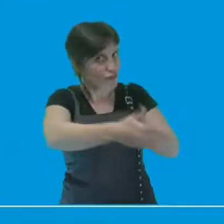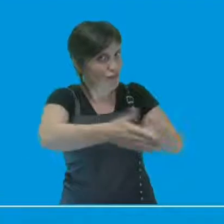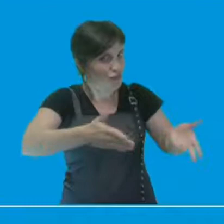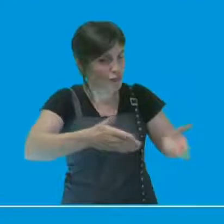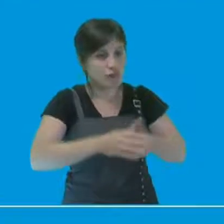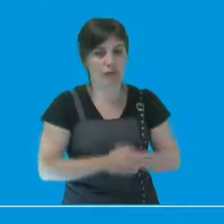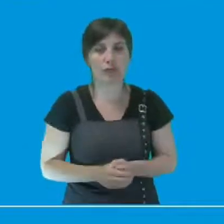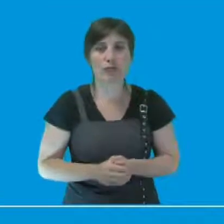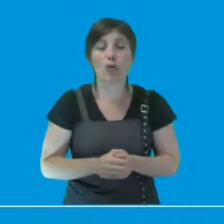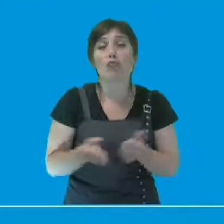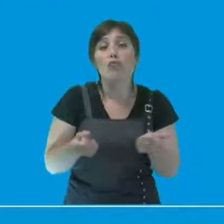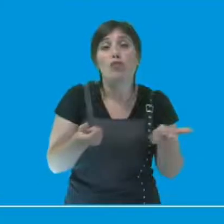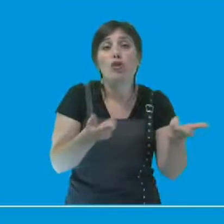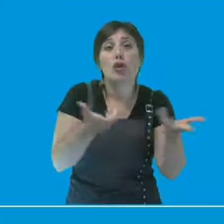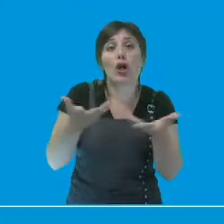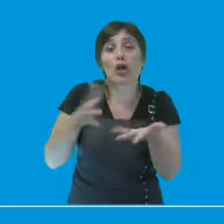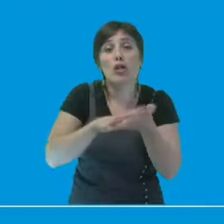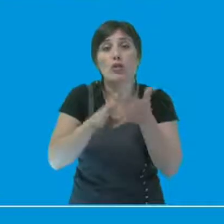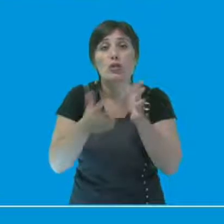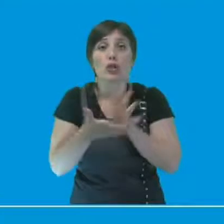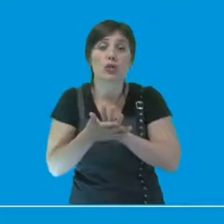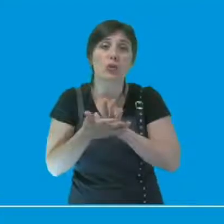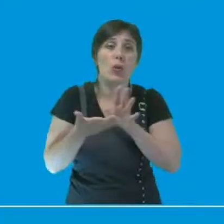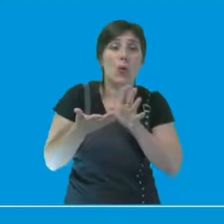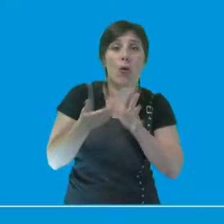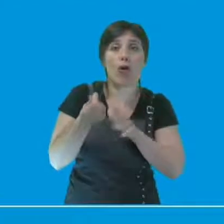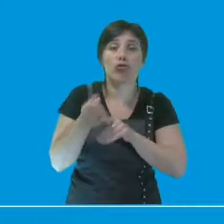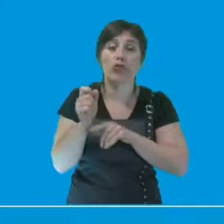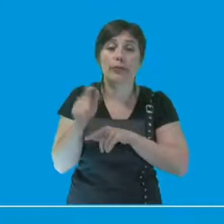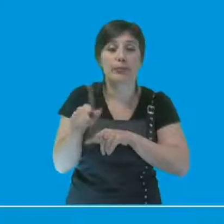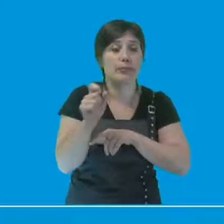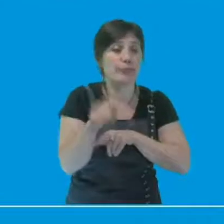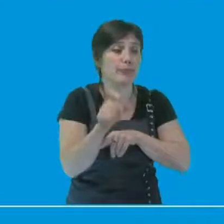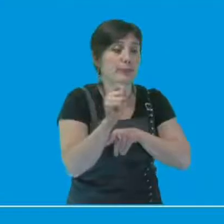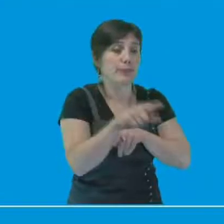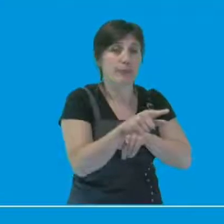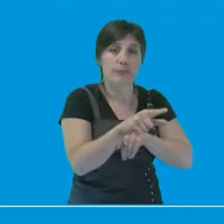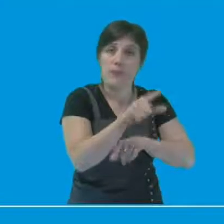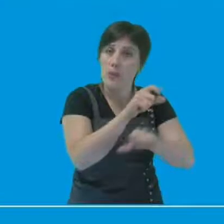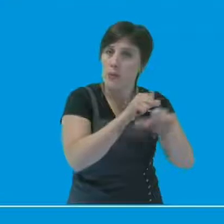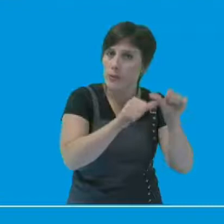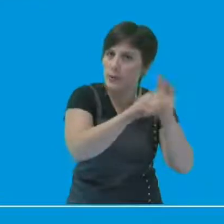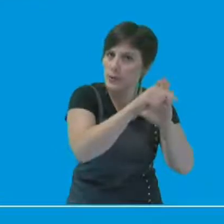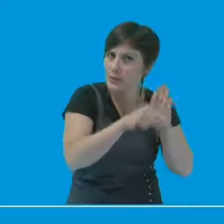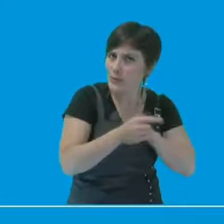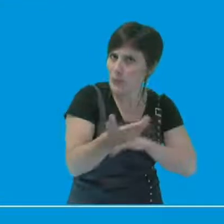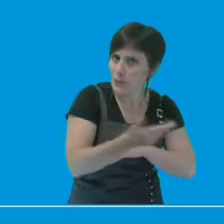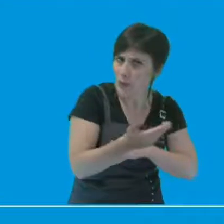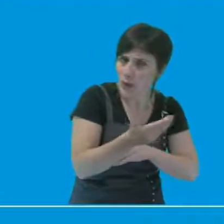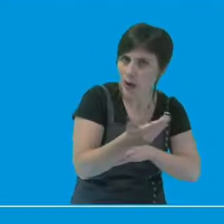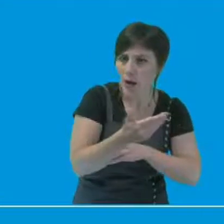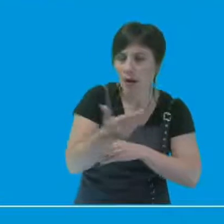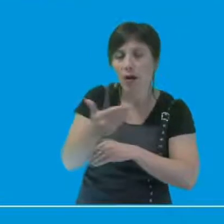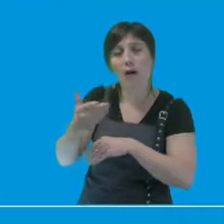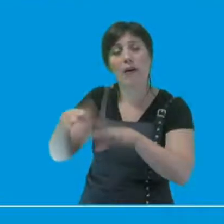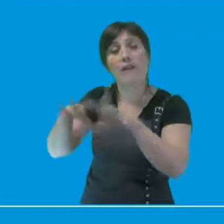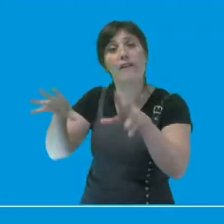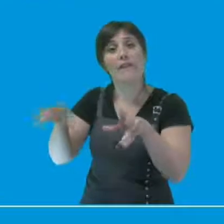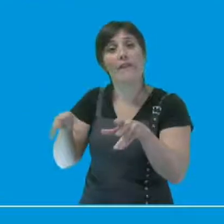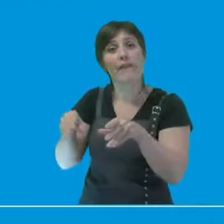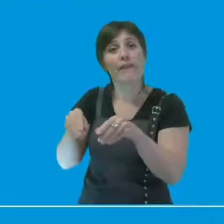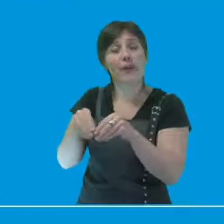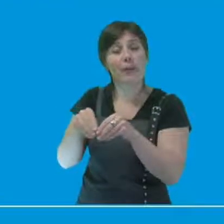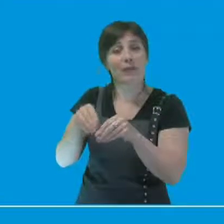à quelques associations dont les critères mériteraient d'être précisés, quid des actions en direction des femmes isolées? Quid